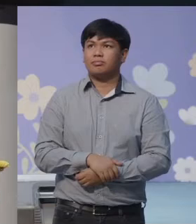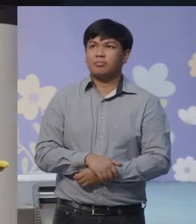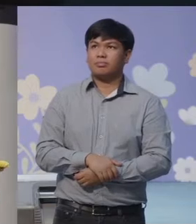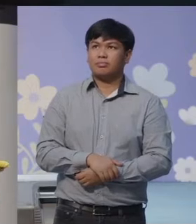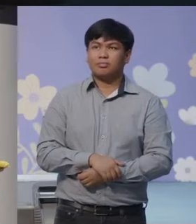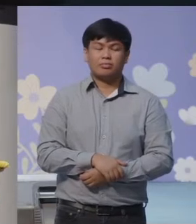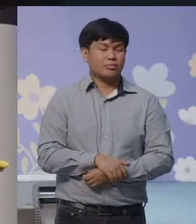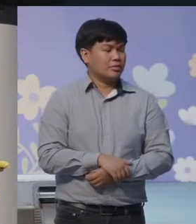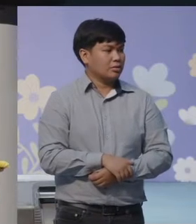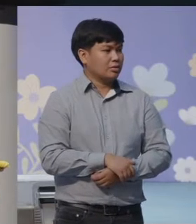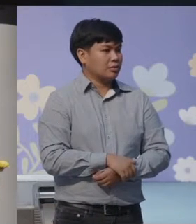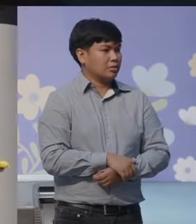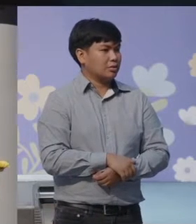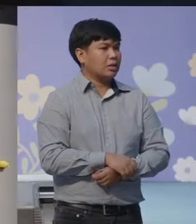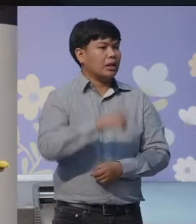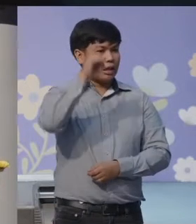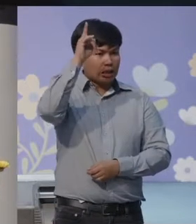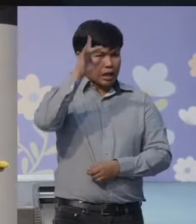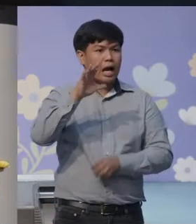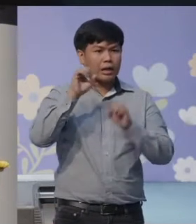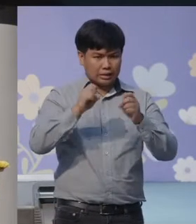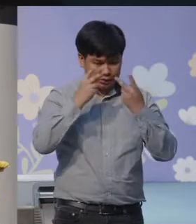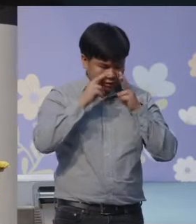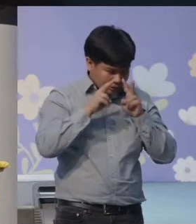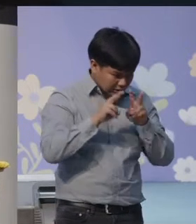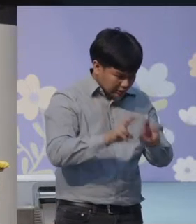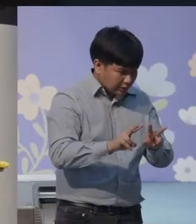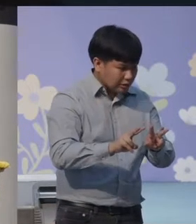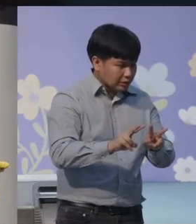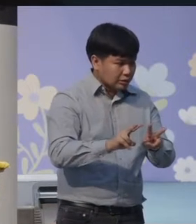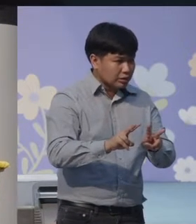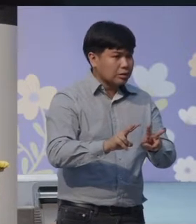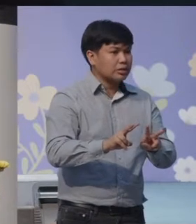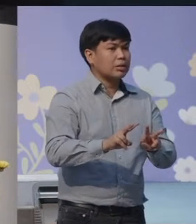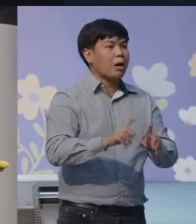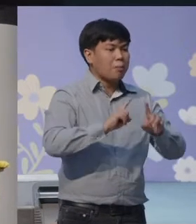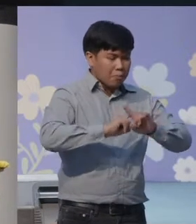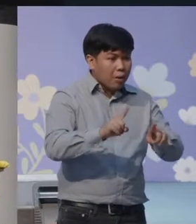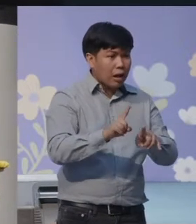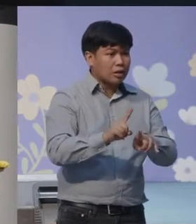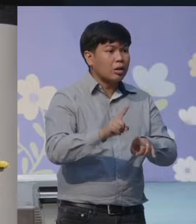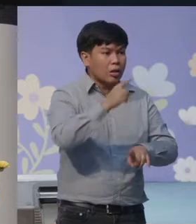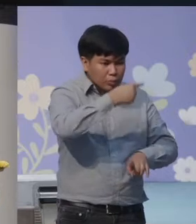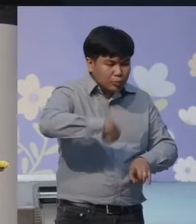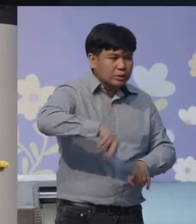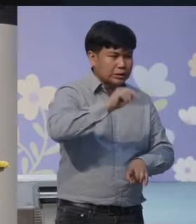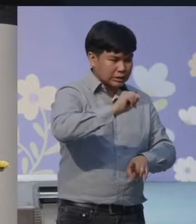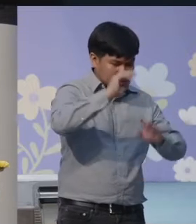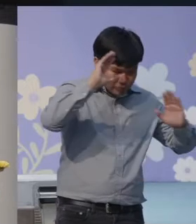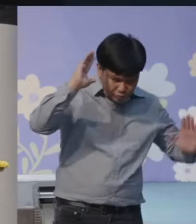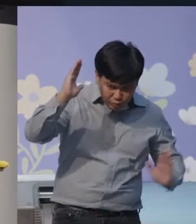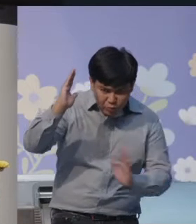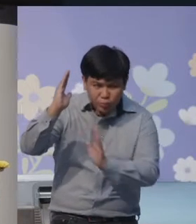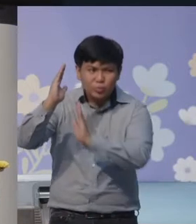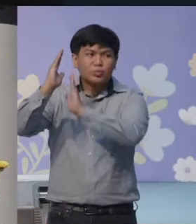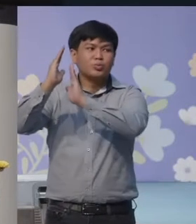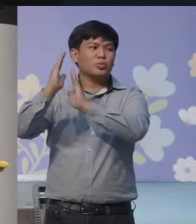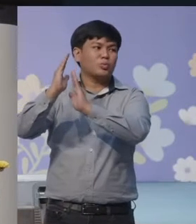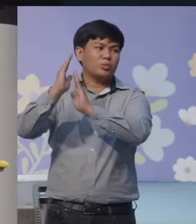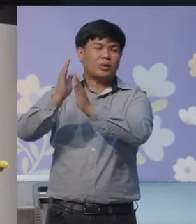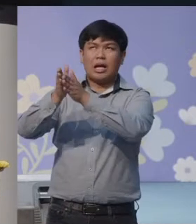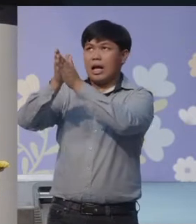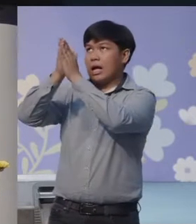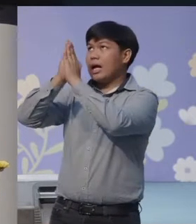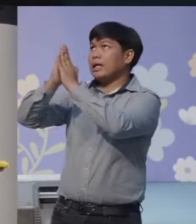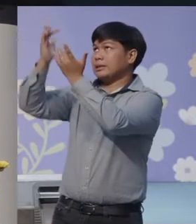Ginagamit ng Panginoon ang ating dalamhati upang tayo lumapit at magtiwala sa Kanya. Sino